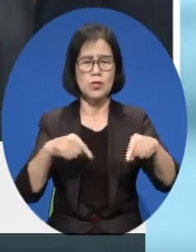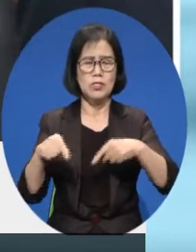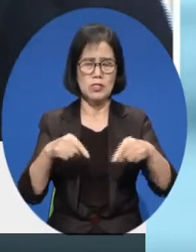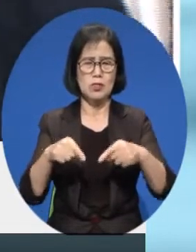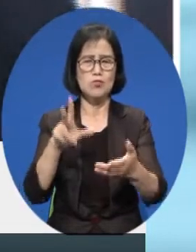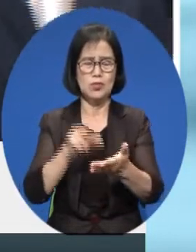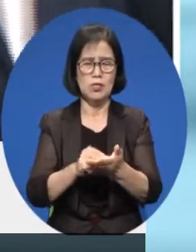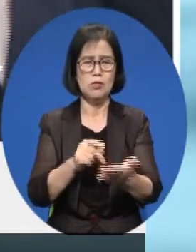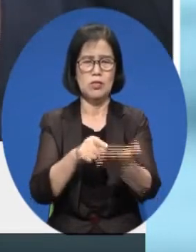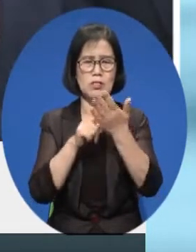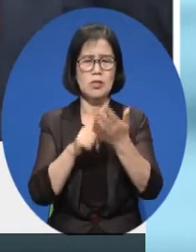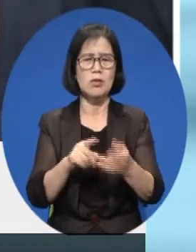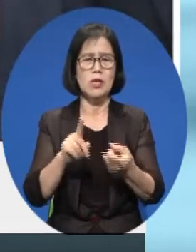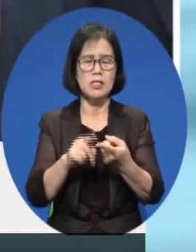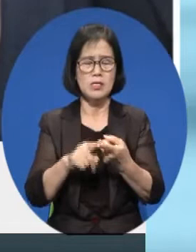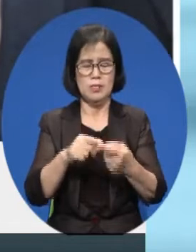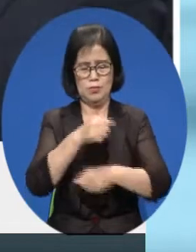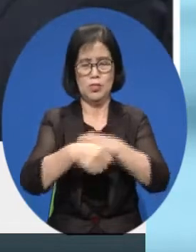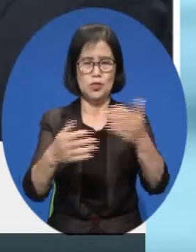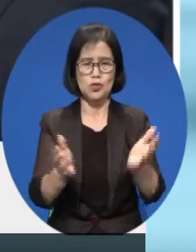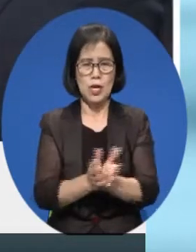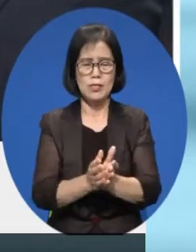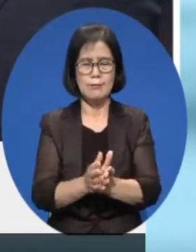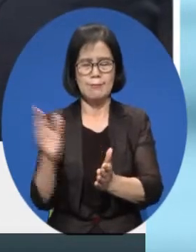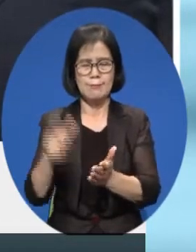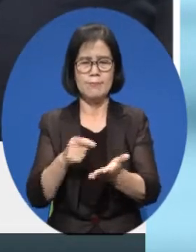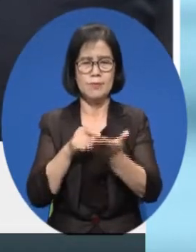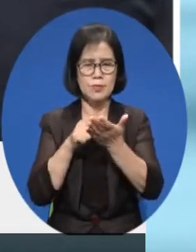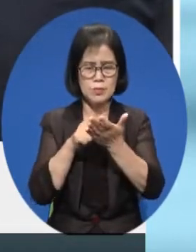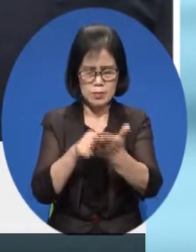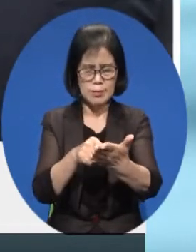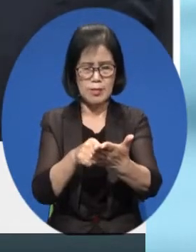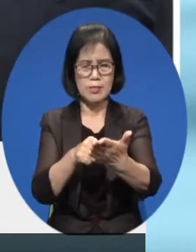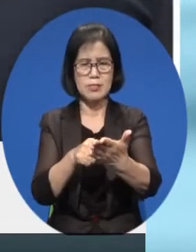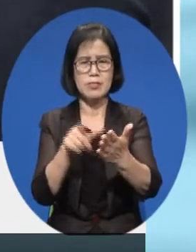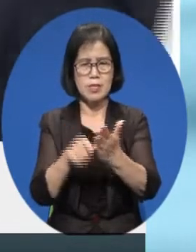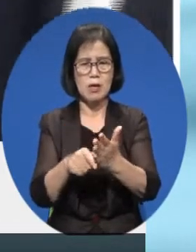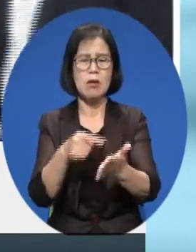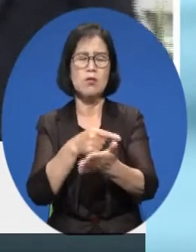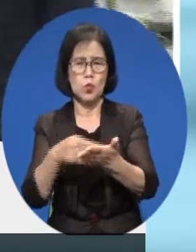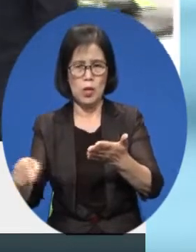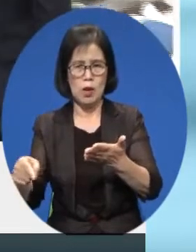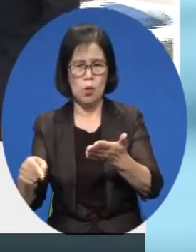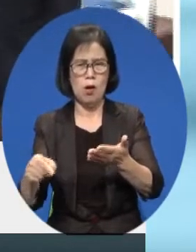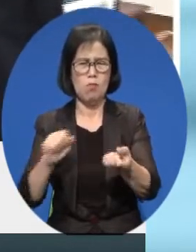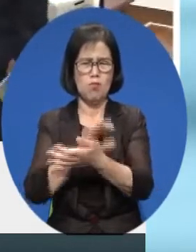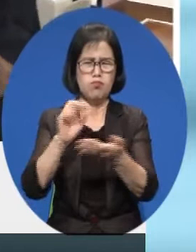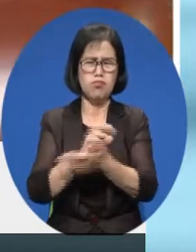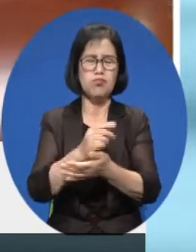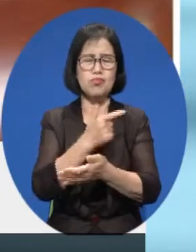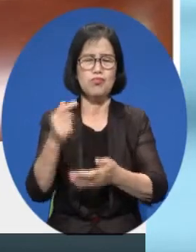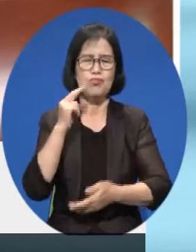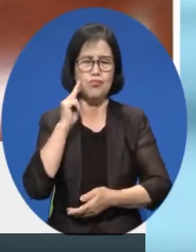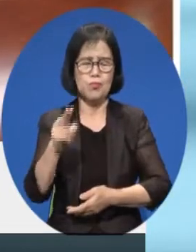돼버렸다. 여기에 대해서 민주당이 이걸 강행 처리했을 때 다가올 손해와 네. 폭풍이 훨씬 더 클 수 있기